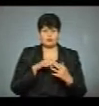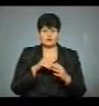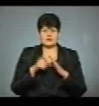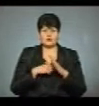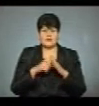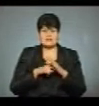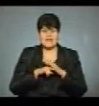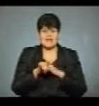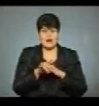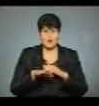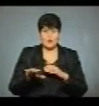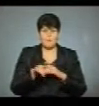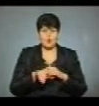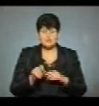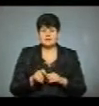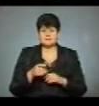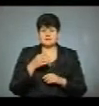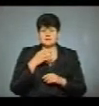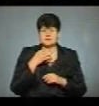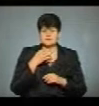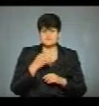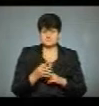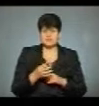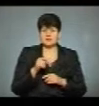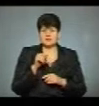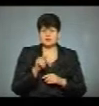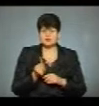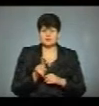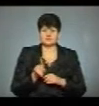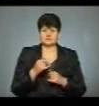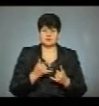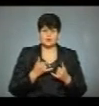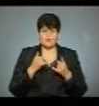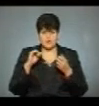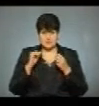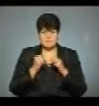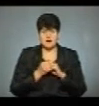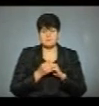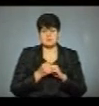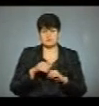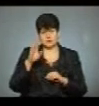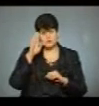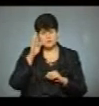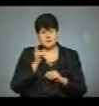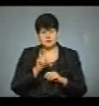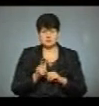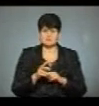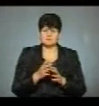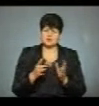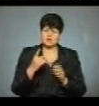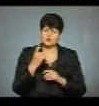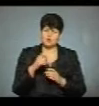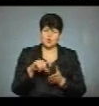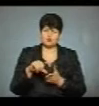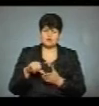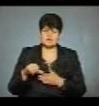повідомив заступник селищного голови Підволочиська Володимир Витрикуш. За його словами, вшанувати пам'ять кіборгів прийшли більше сотні учасників